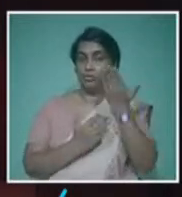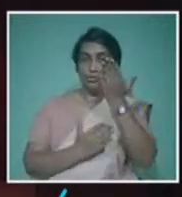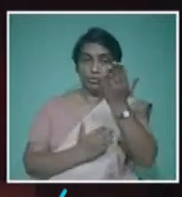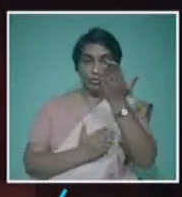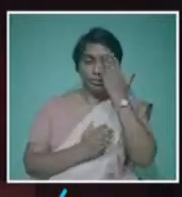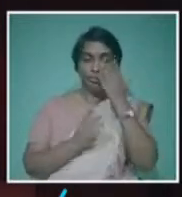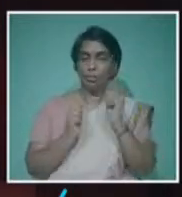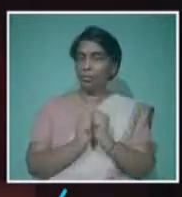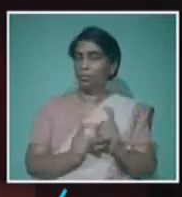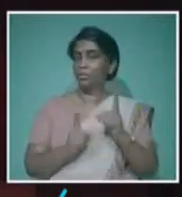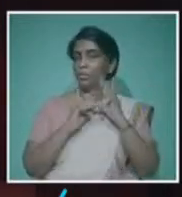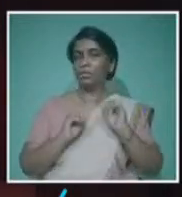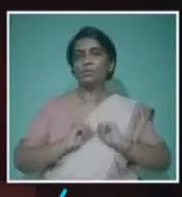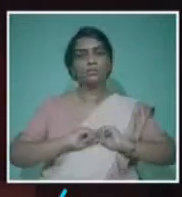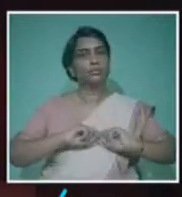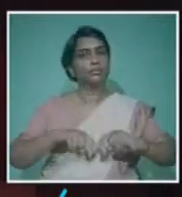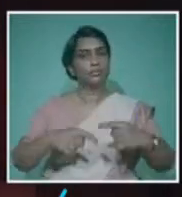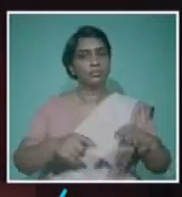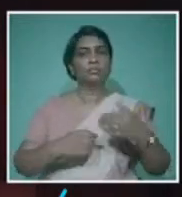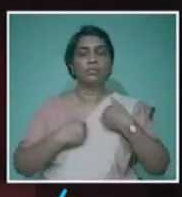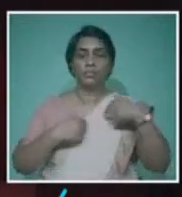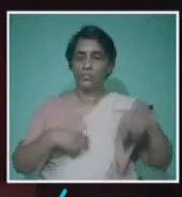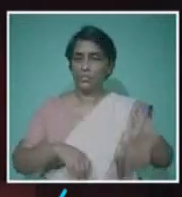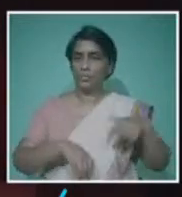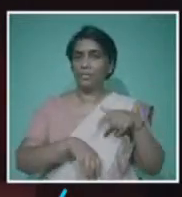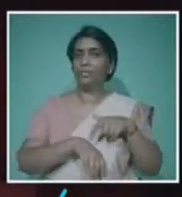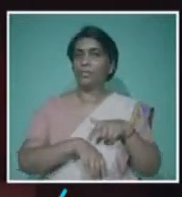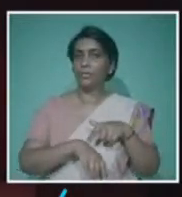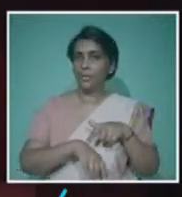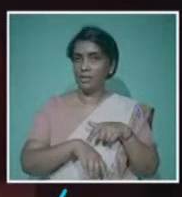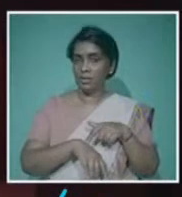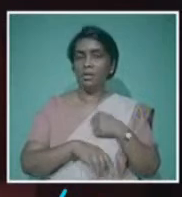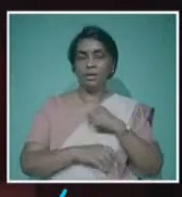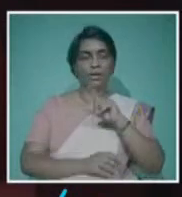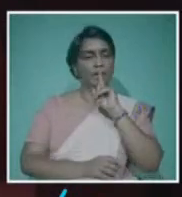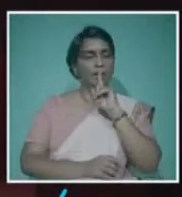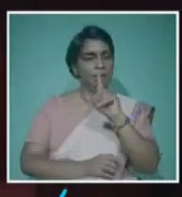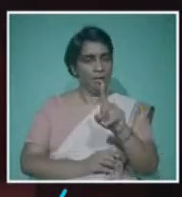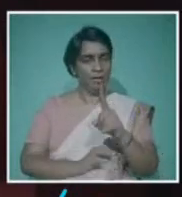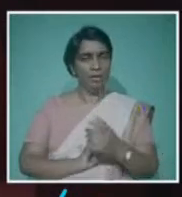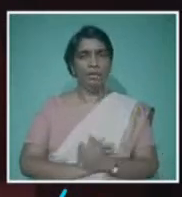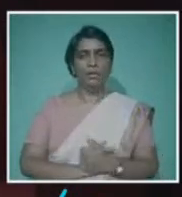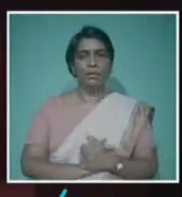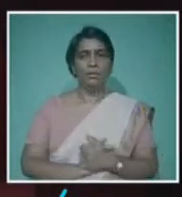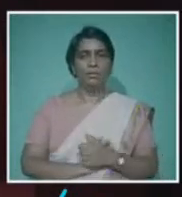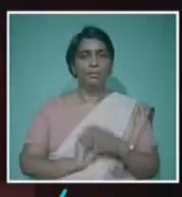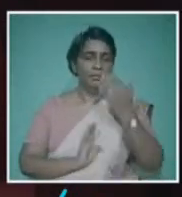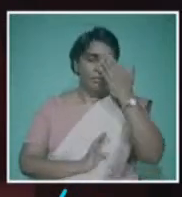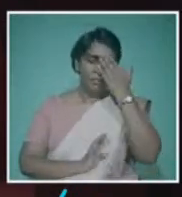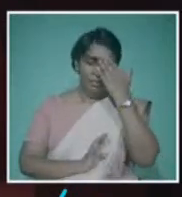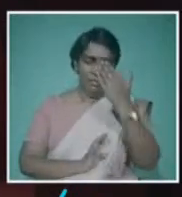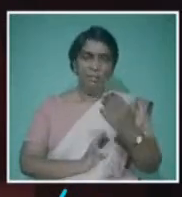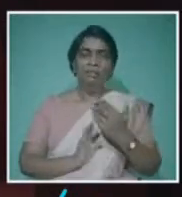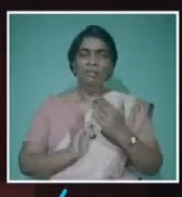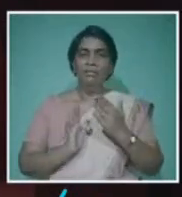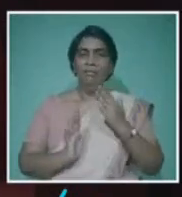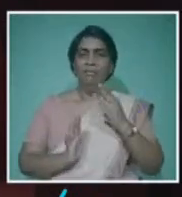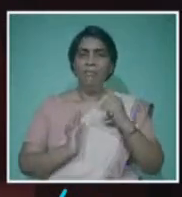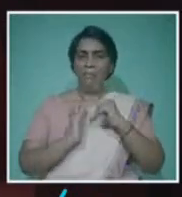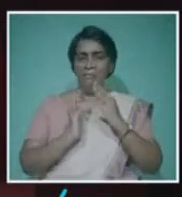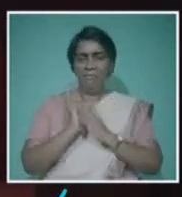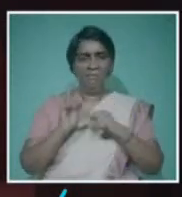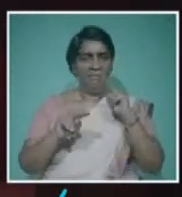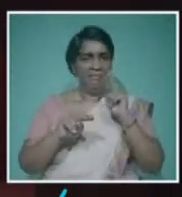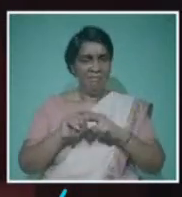පූර්වාදර්ශය අනුගමනය කරමින් මම මේ අවස්ථාවේ ඉල්ලීමක් කරනවා කරුණාකරලා ජාත්‍යන්තර මූල්‍ය